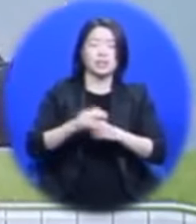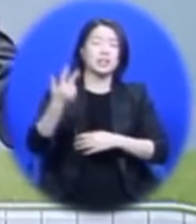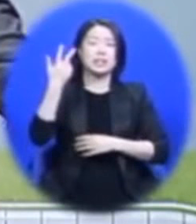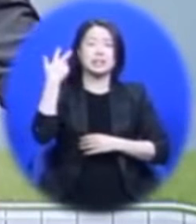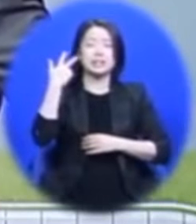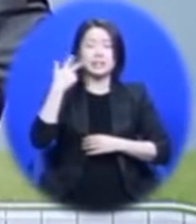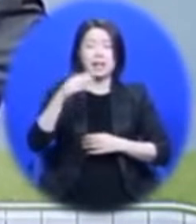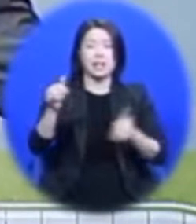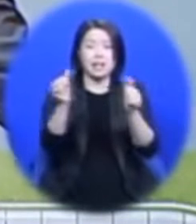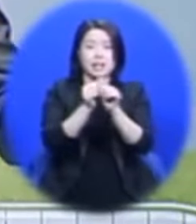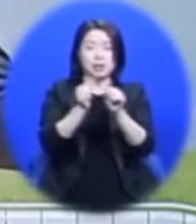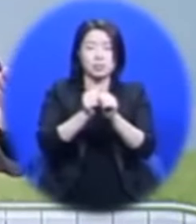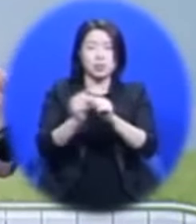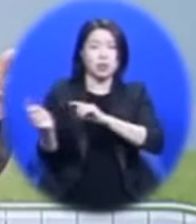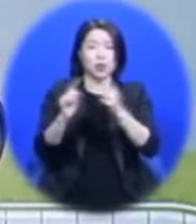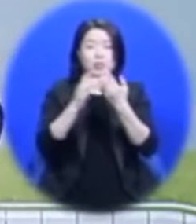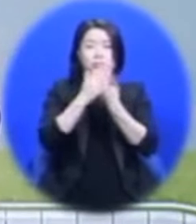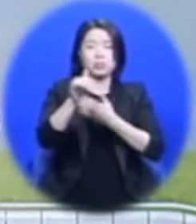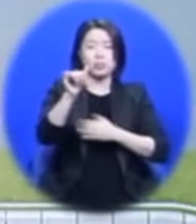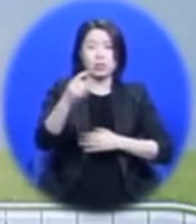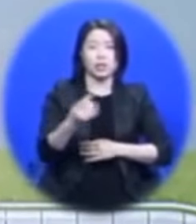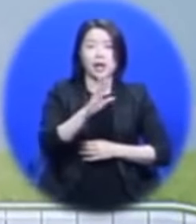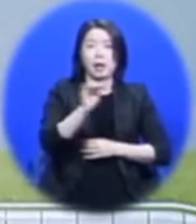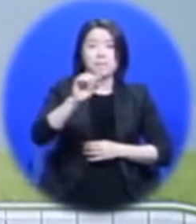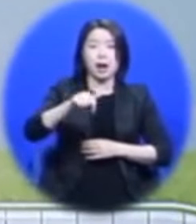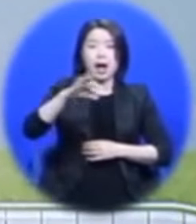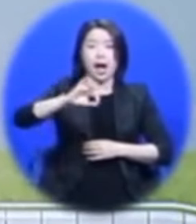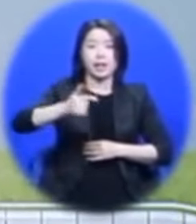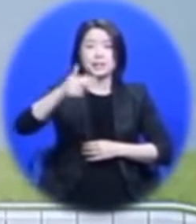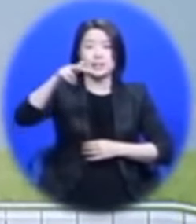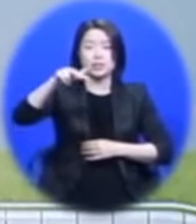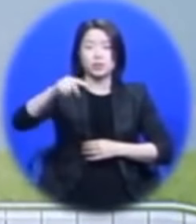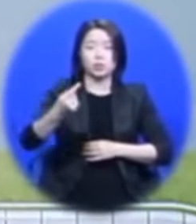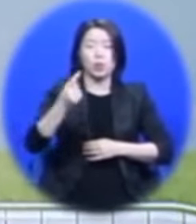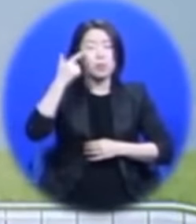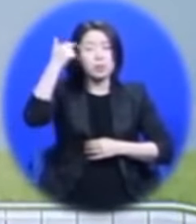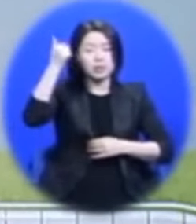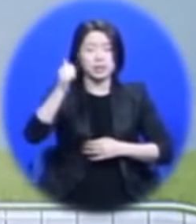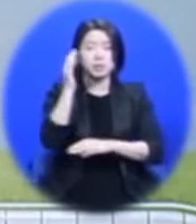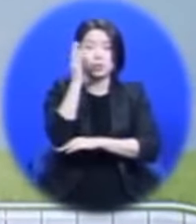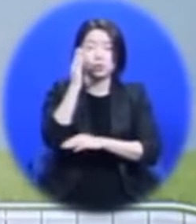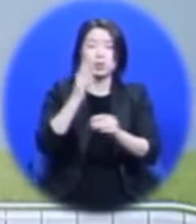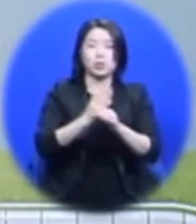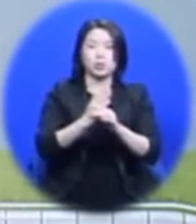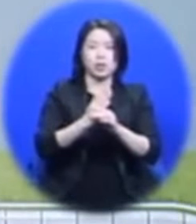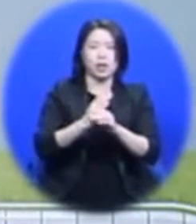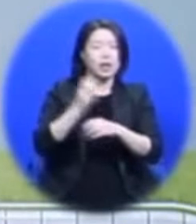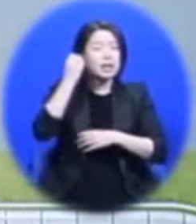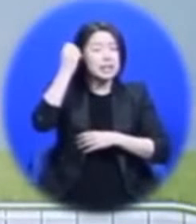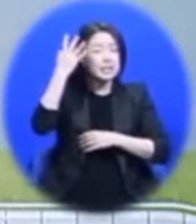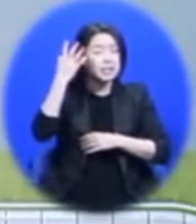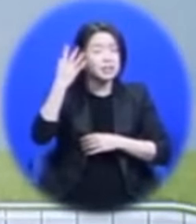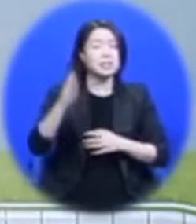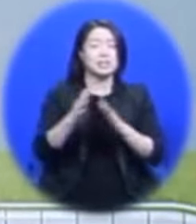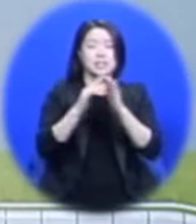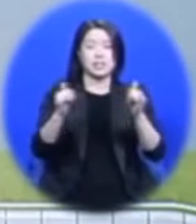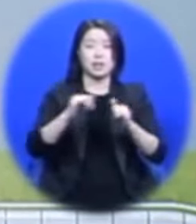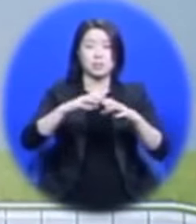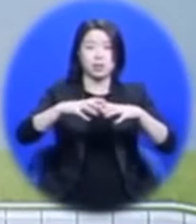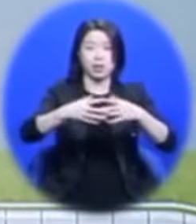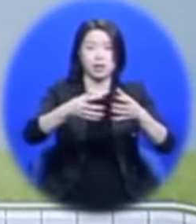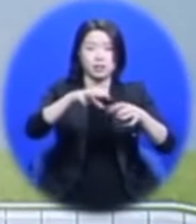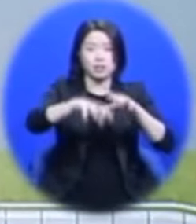남성 부흥회 때 박은조 목사님께서 설교 중에 그 잊혀진 사람들의 마을 이야기를